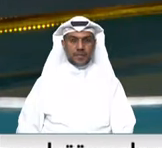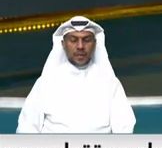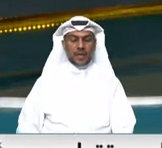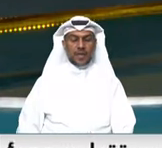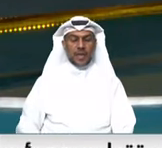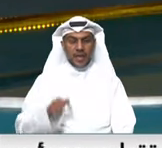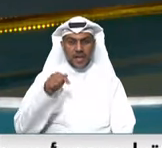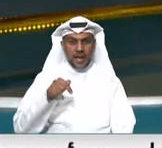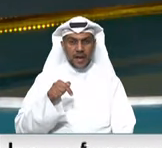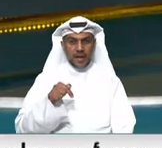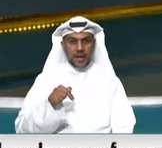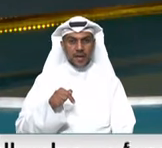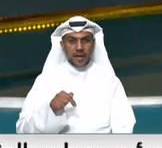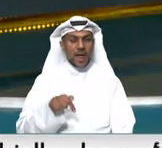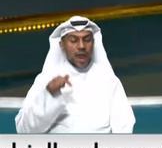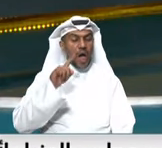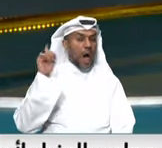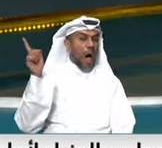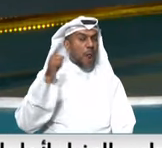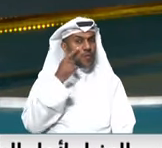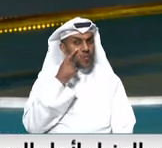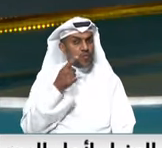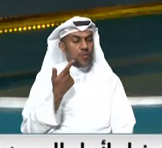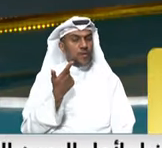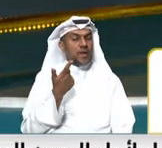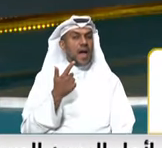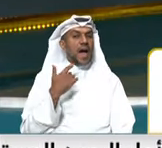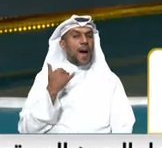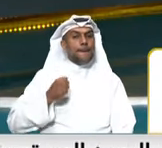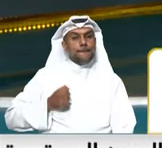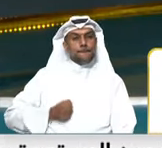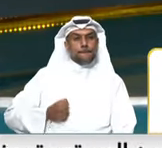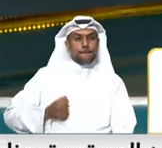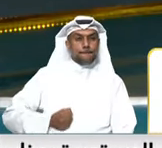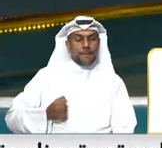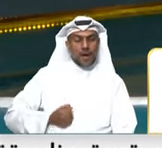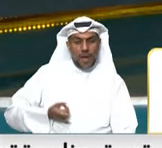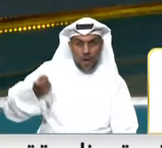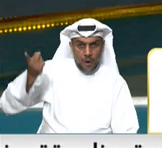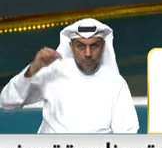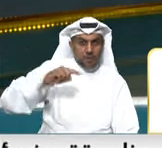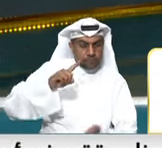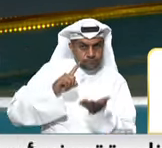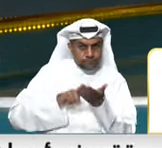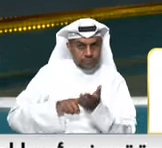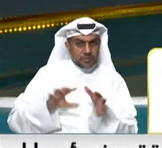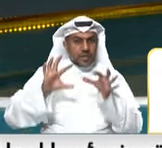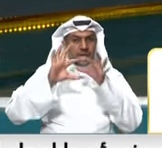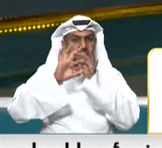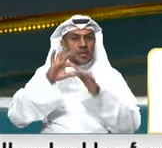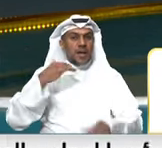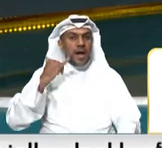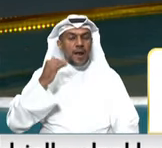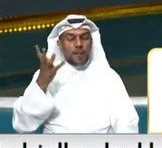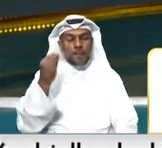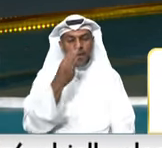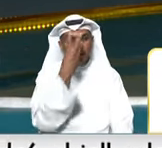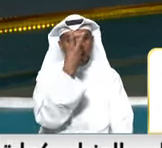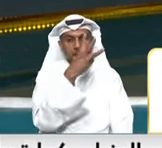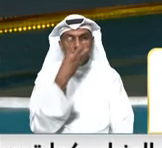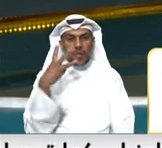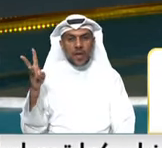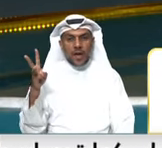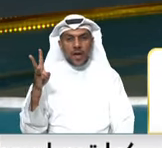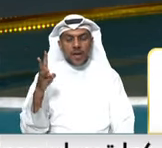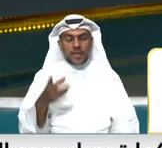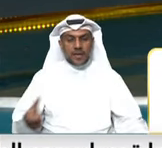تتجه الأنظار إلى مملكة البحرين الشقيقة، حيث تستضيف غدا أعمال الدورة العادية 33 لمجلس